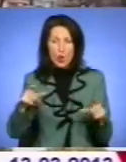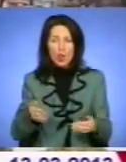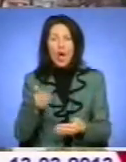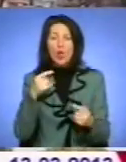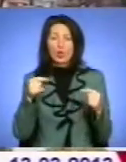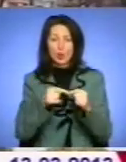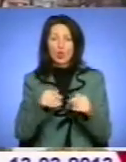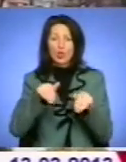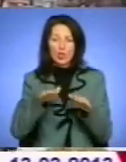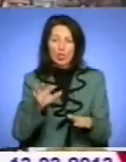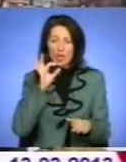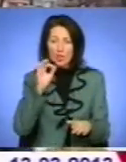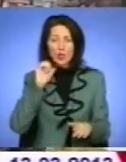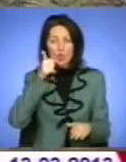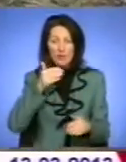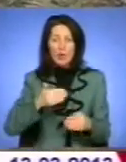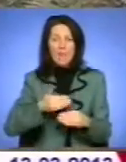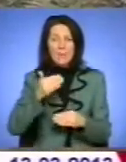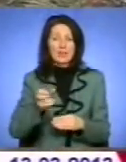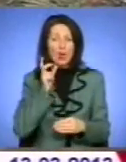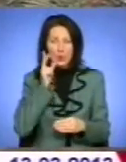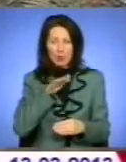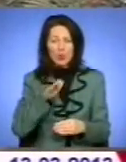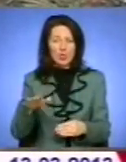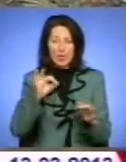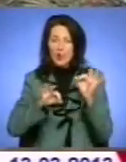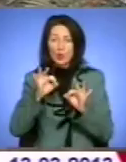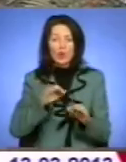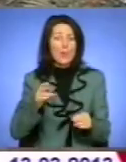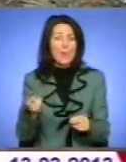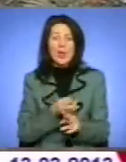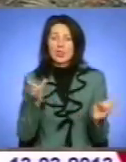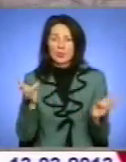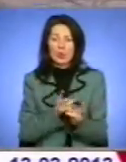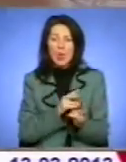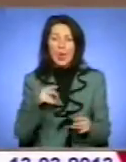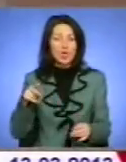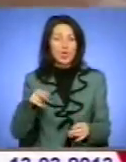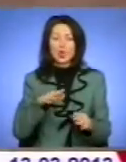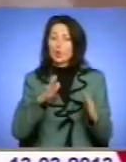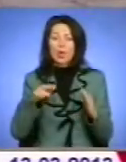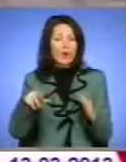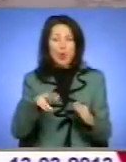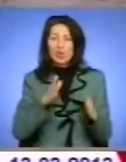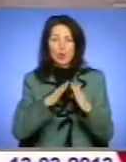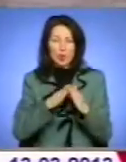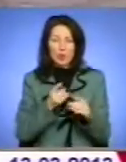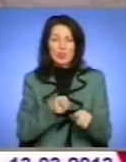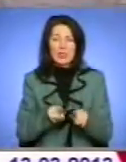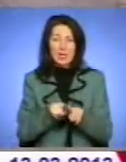по обіді. Дітям рекомендуватимуть без потреби не покидати свої оселі, адже за таких погодних умов це може бути